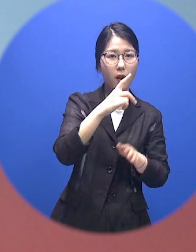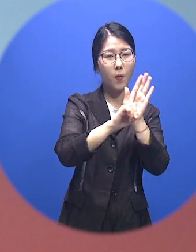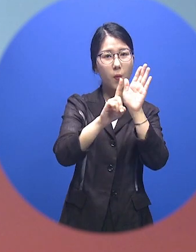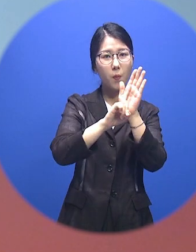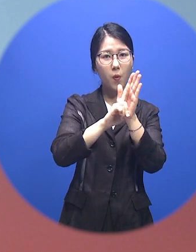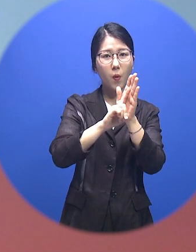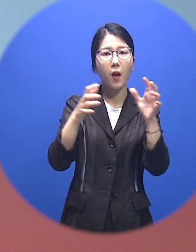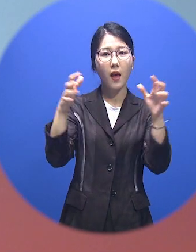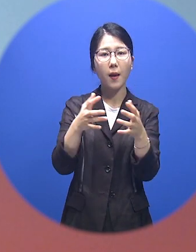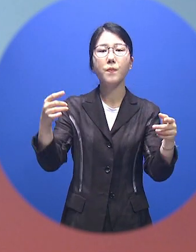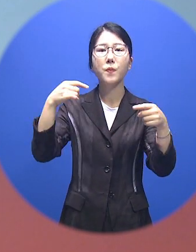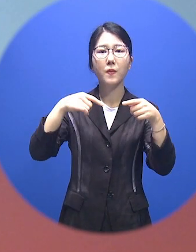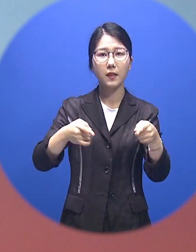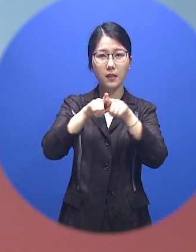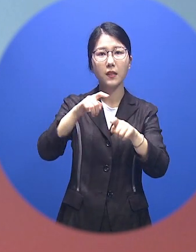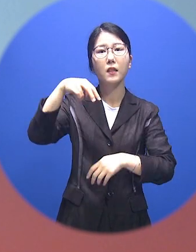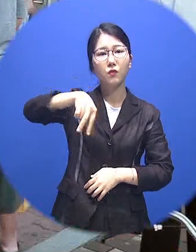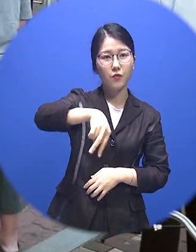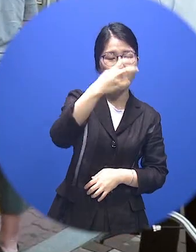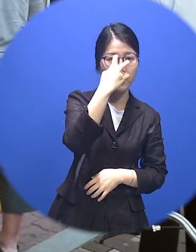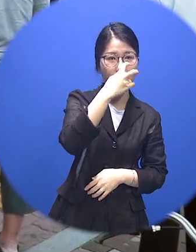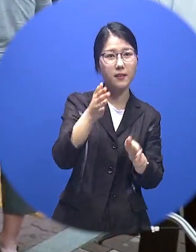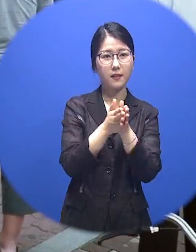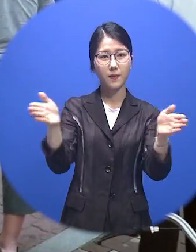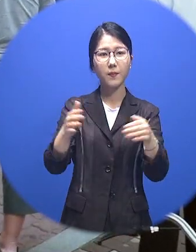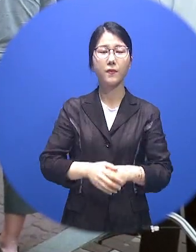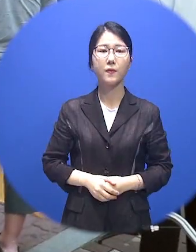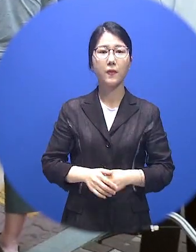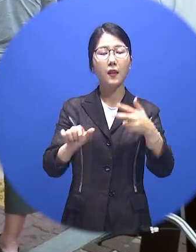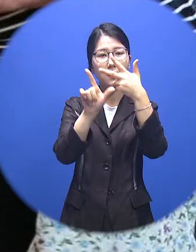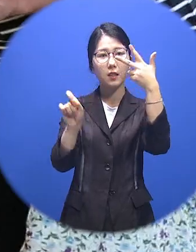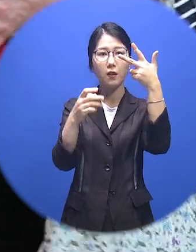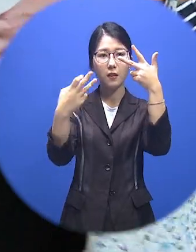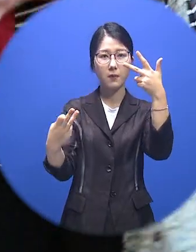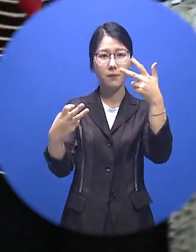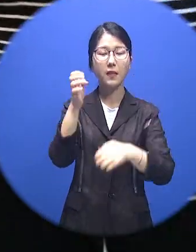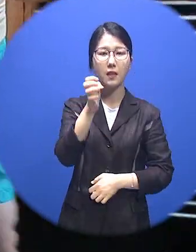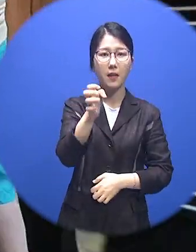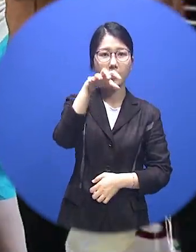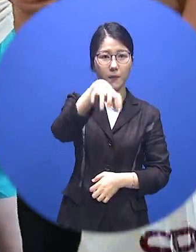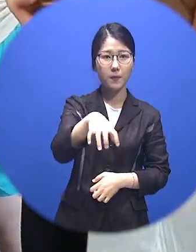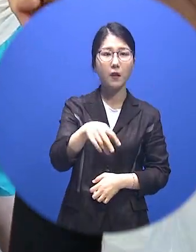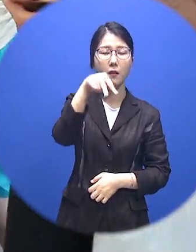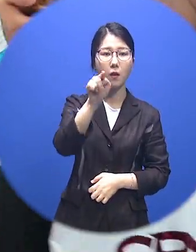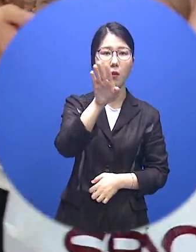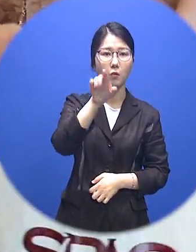및 합동순찰을 실시했습니다. 지난 13일 이마트